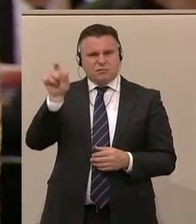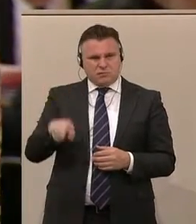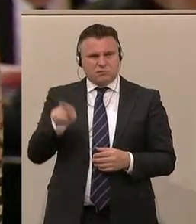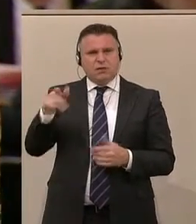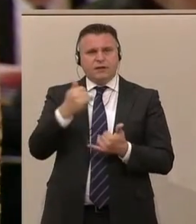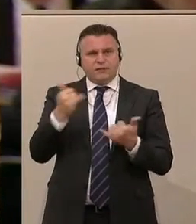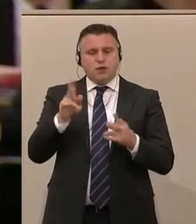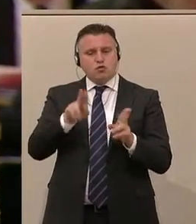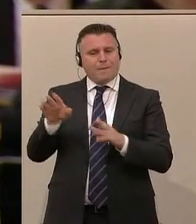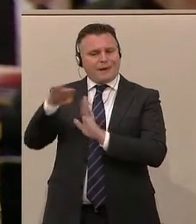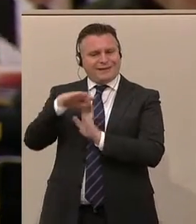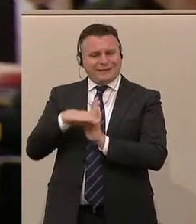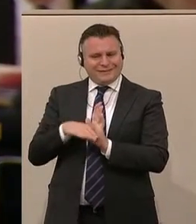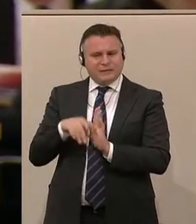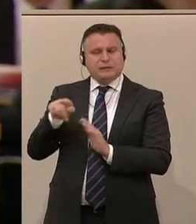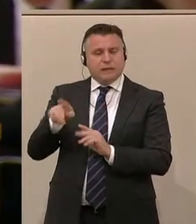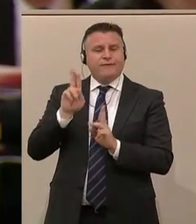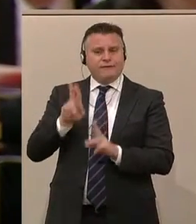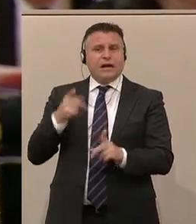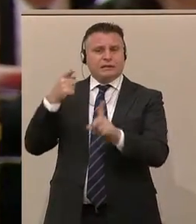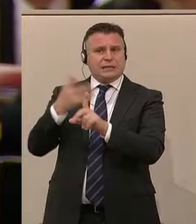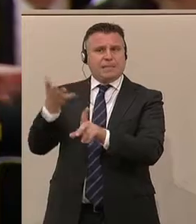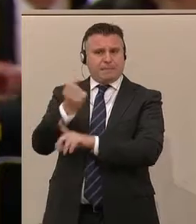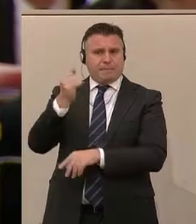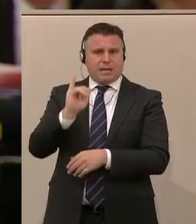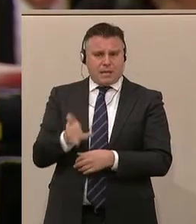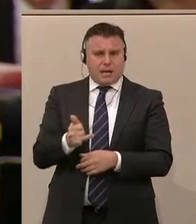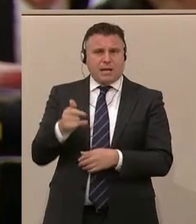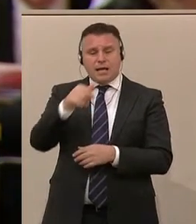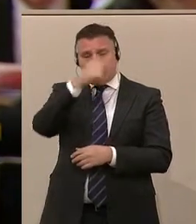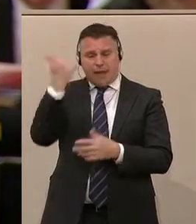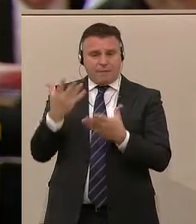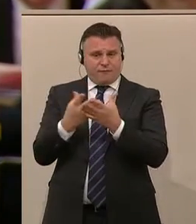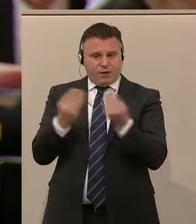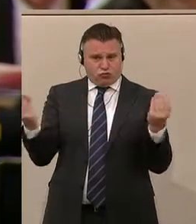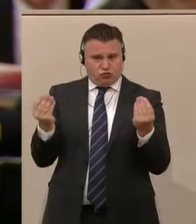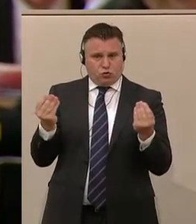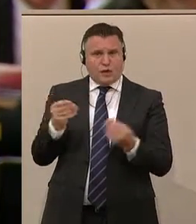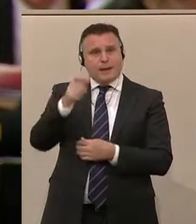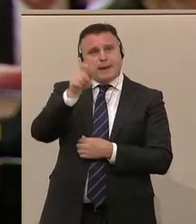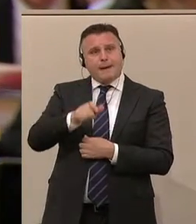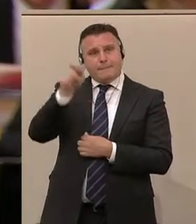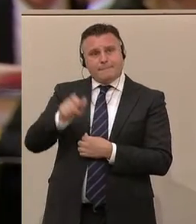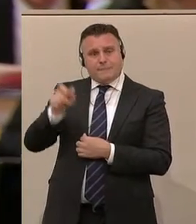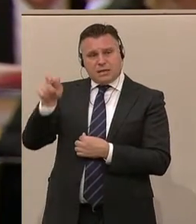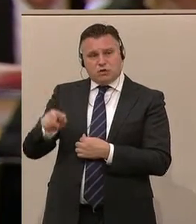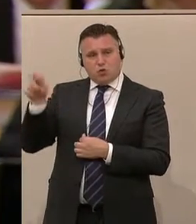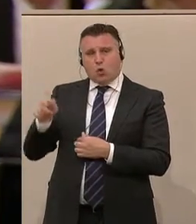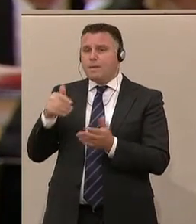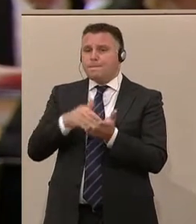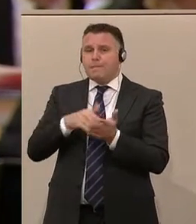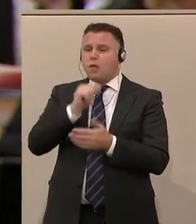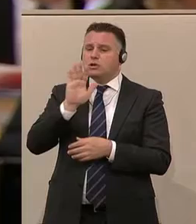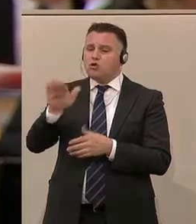Pseudonymisierung nämlich so vor, dass sie auch das Ziel erreicht, dass mit dem Wegfall der Namen Personen ohne Hinzufügen